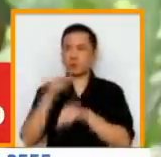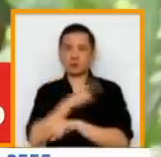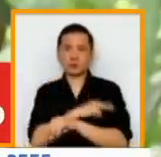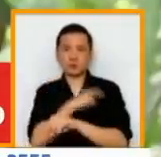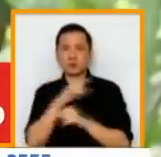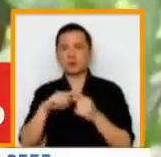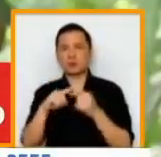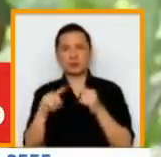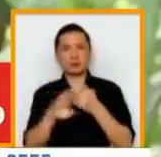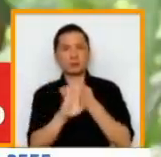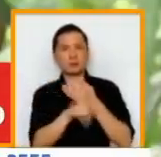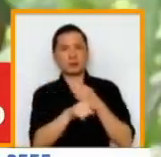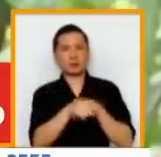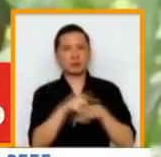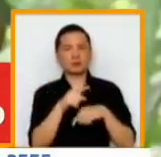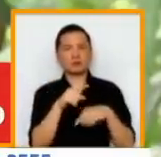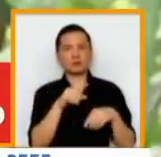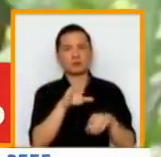hindi maayos yung inyong